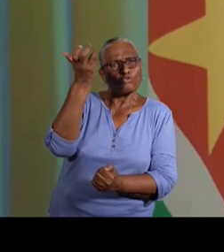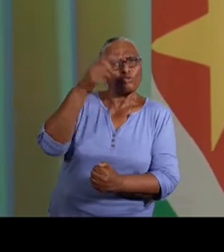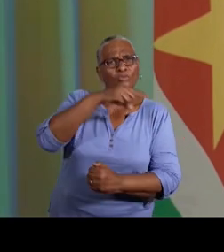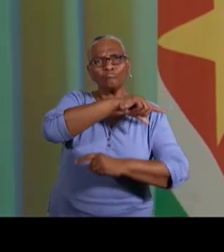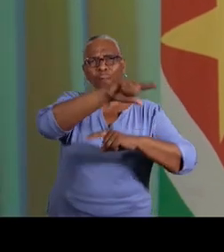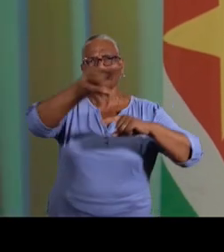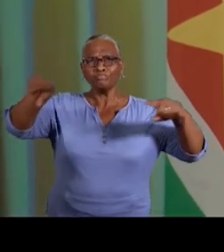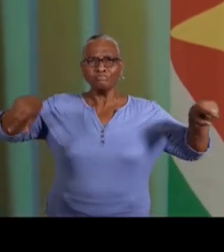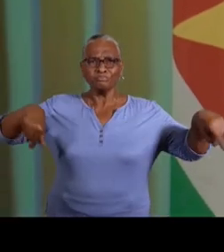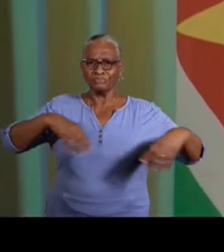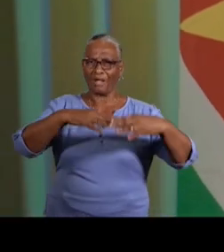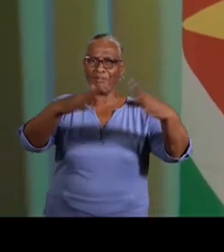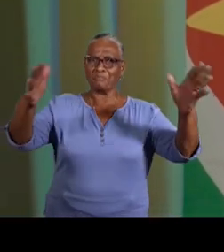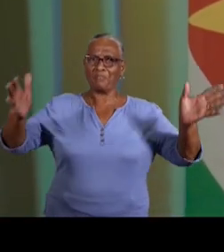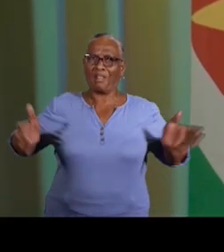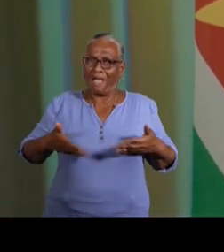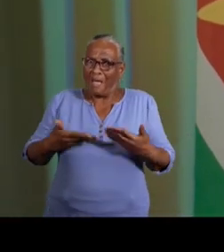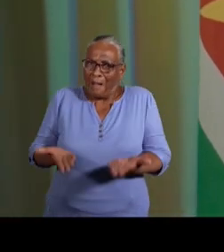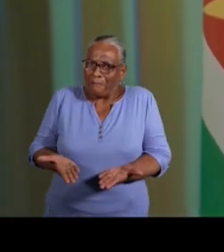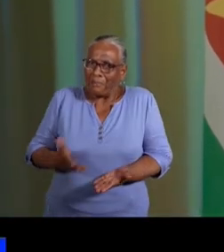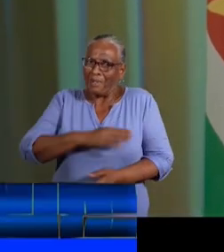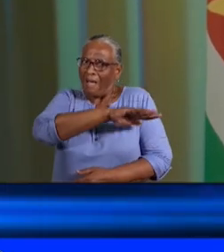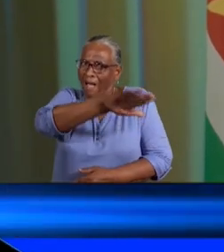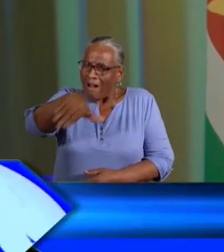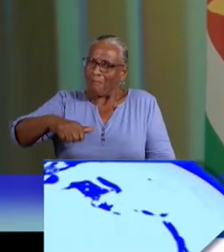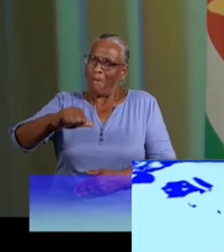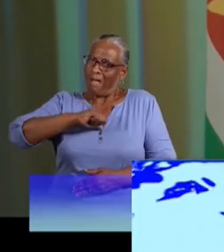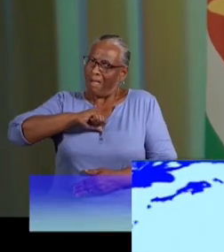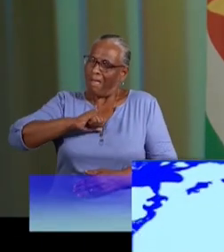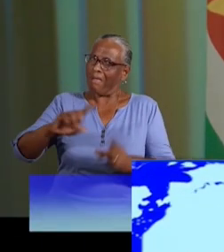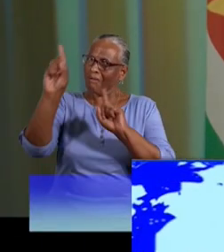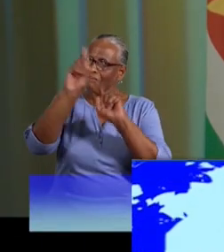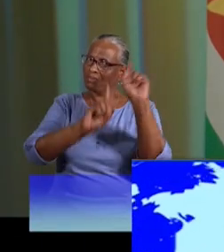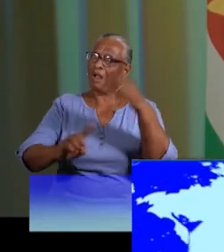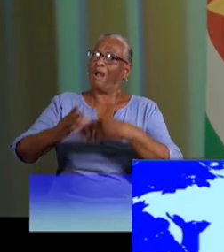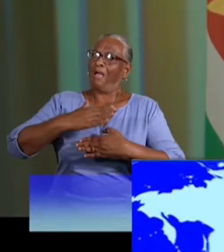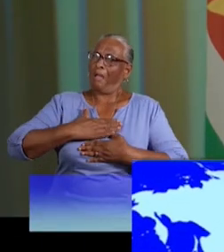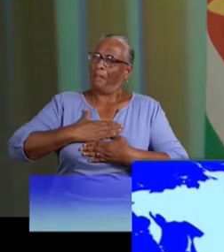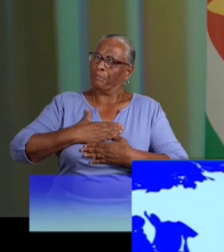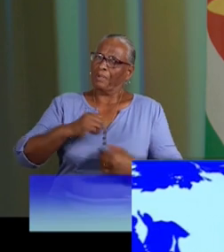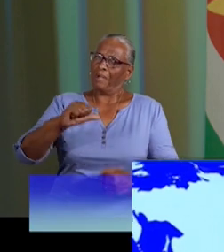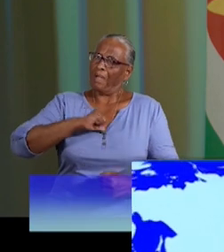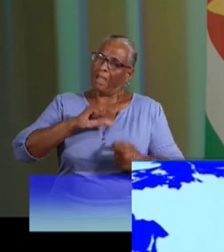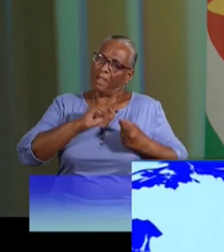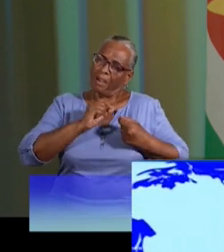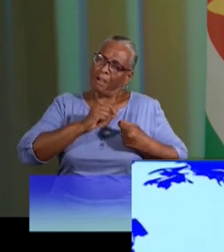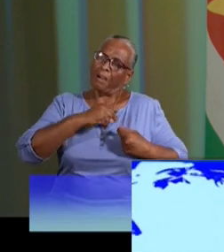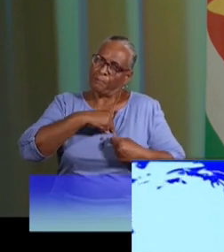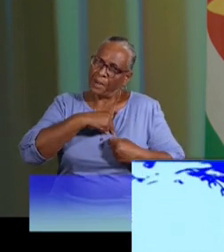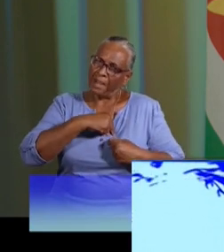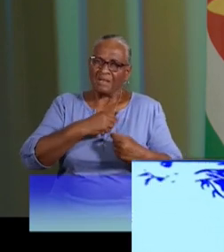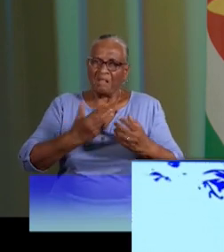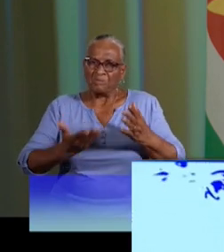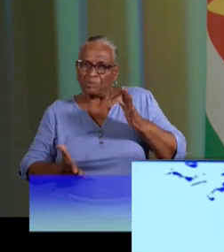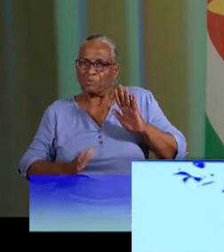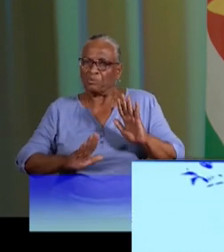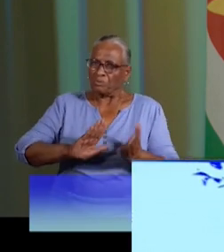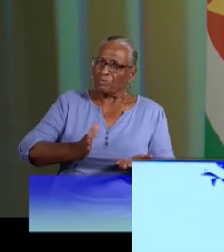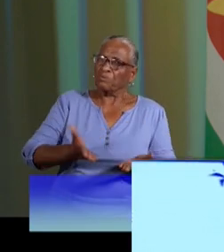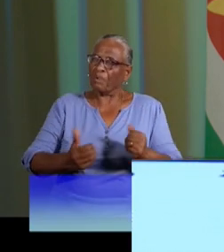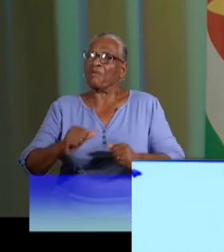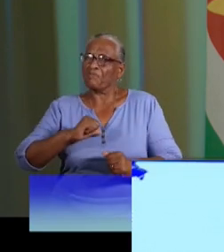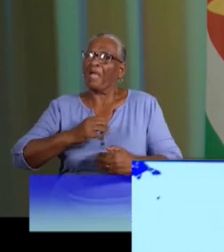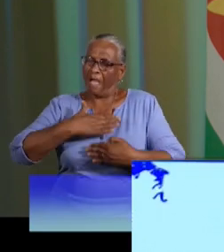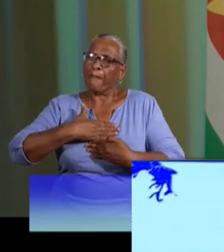en achtergronden die ons omringen, hebben we allemaal ons eigen verhaal. Onze eigen pijn en onze